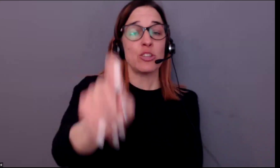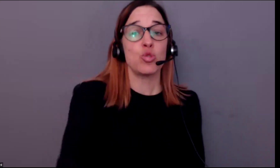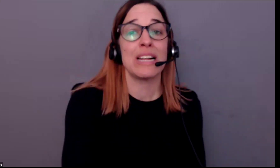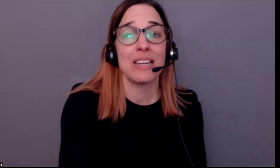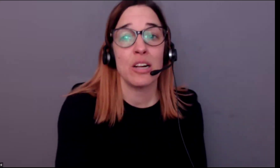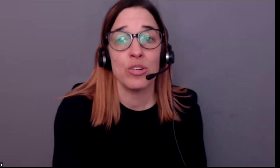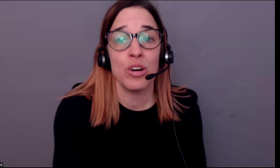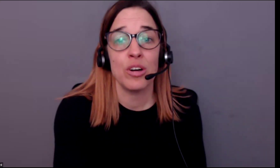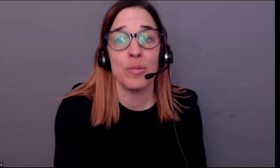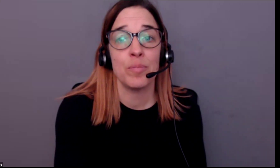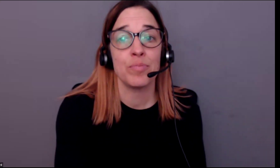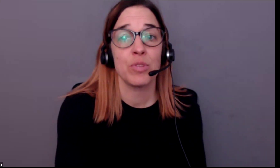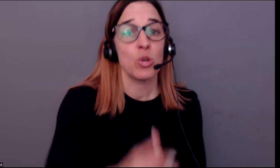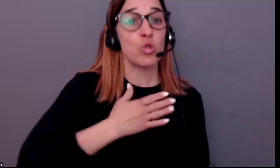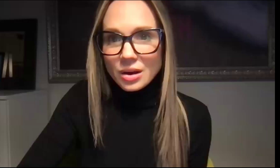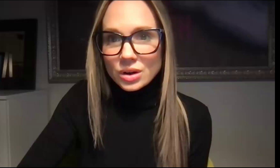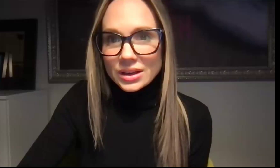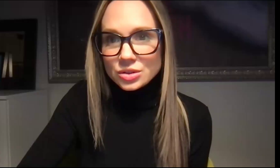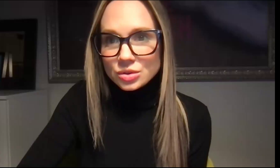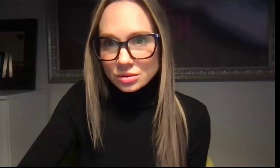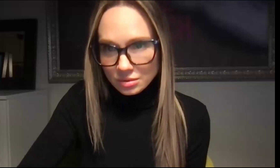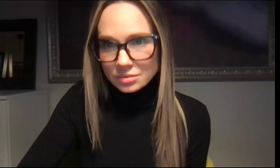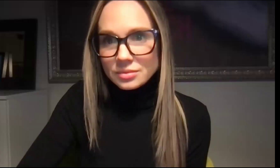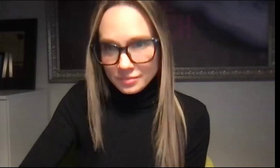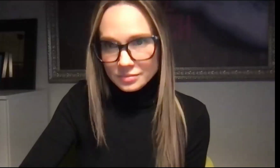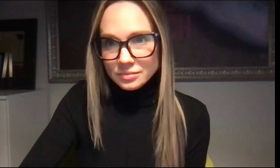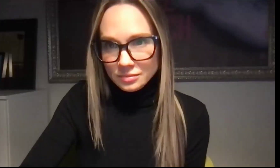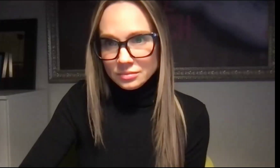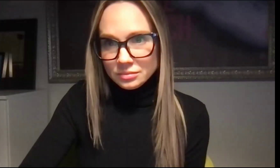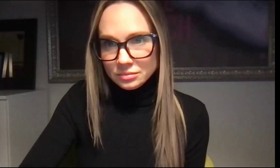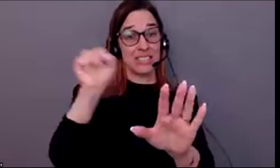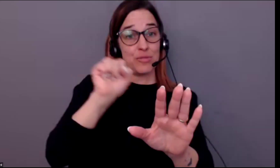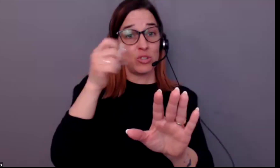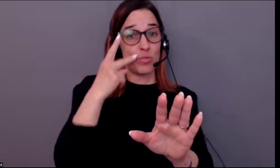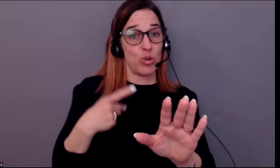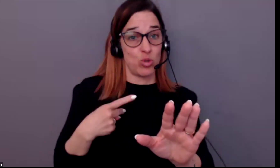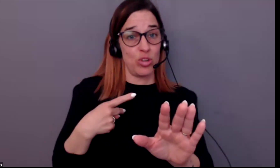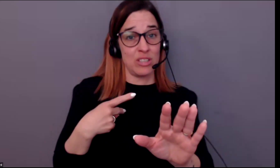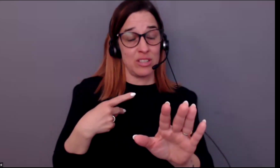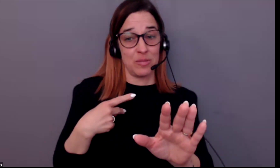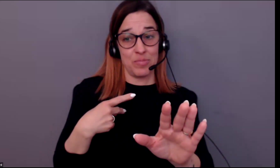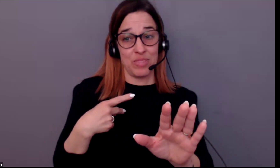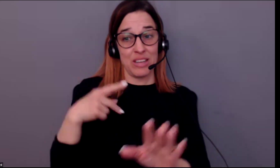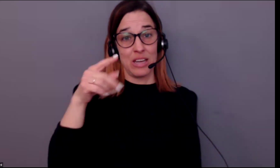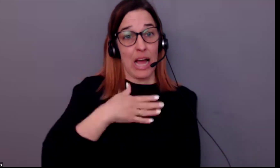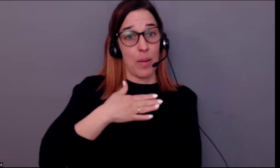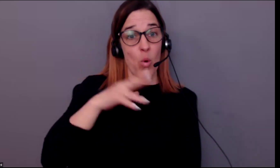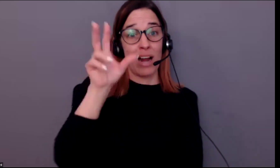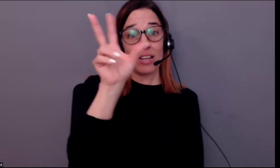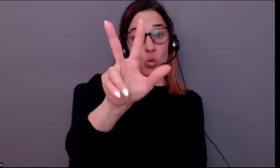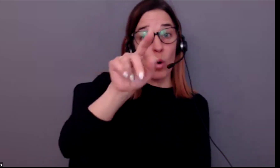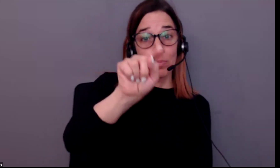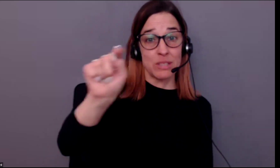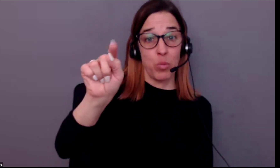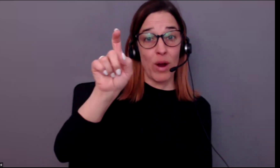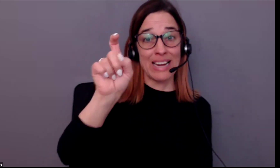Là, il faudrait que tu cliques là, Oui, quand on sur clique. ma photo à moi, là. Est-ce que Sylvie, tu me vois-tu, là? À